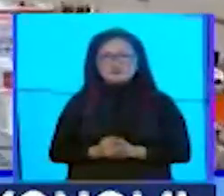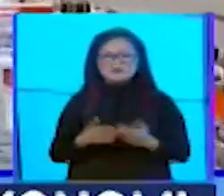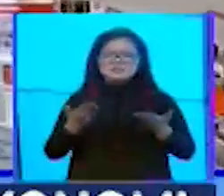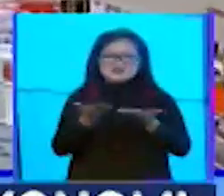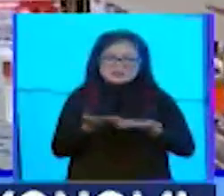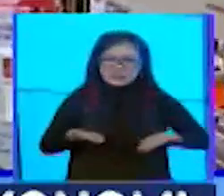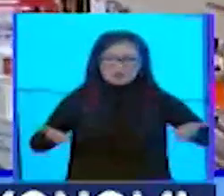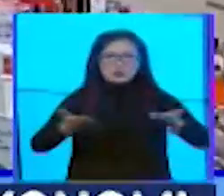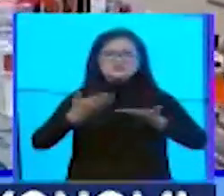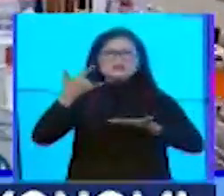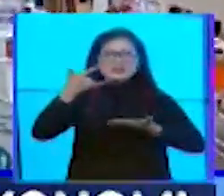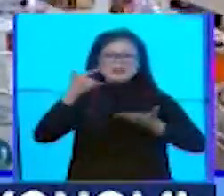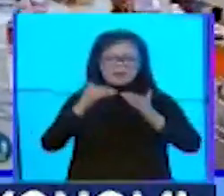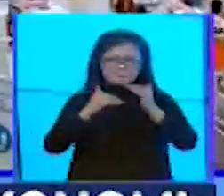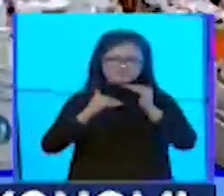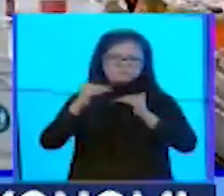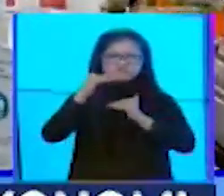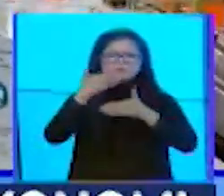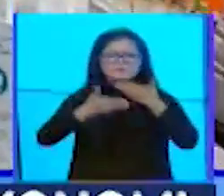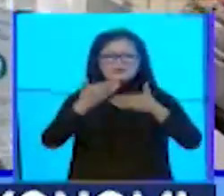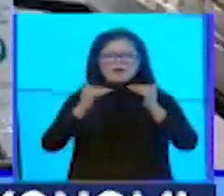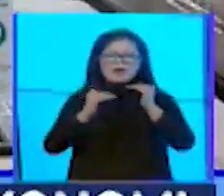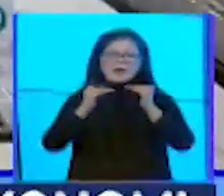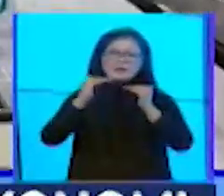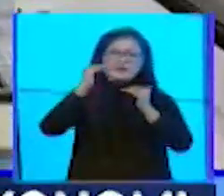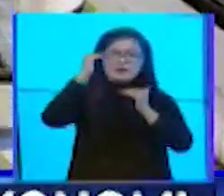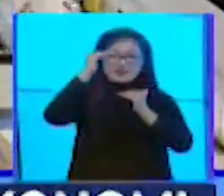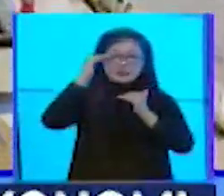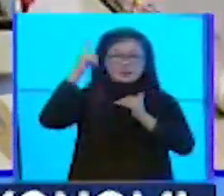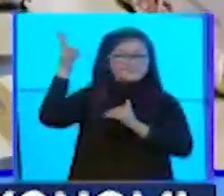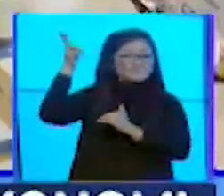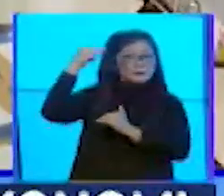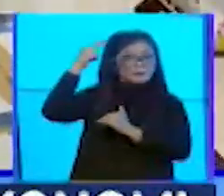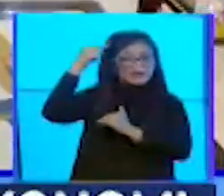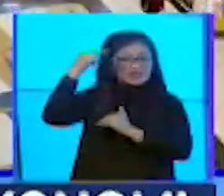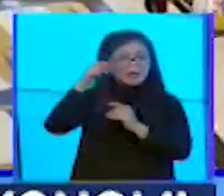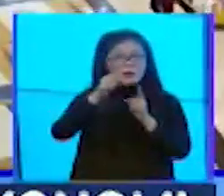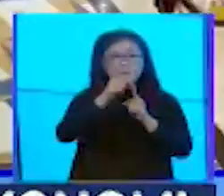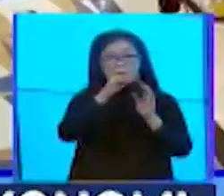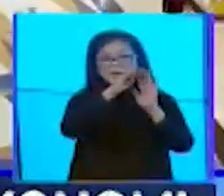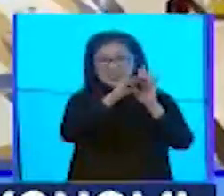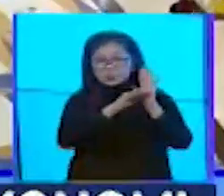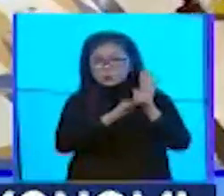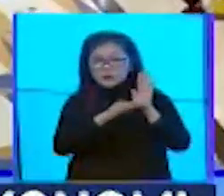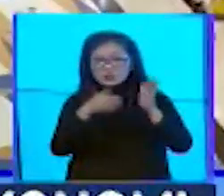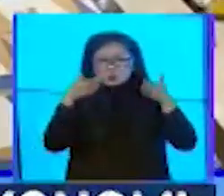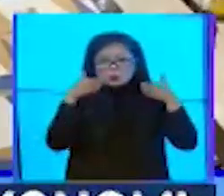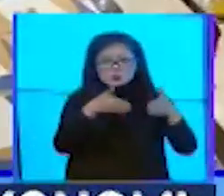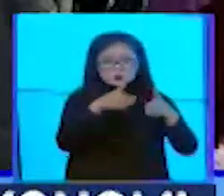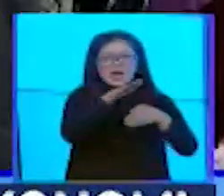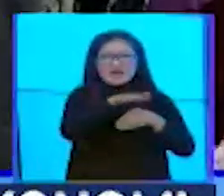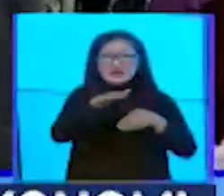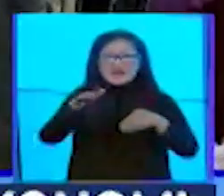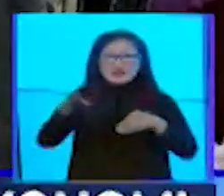bergerak naik, khususnya apabila pemerintah bisa memberikan pelonggaran khusus untuk anak-anak yang kurang usia usianya kurang dari